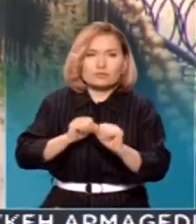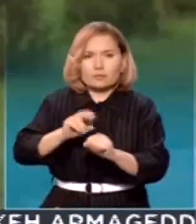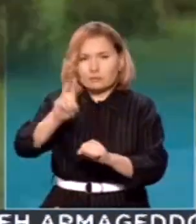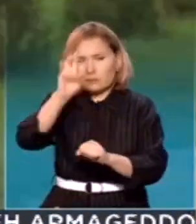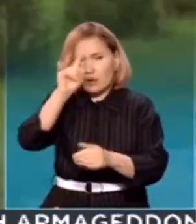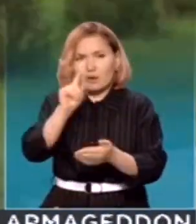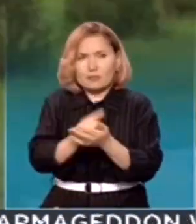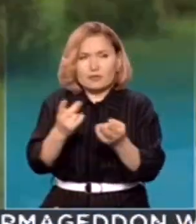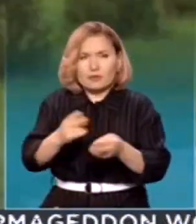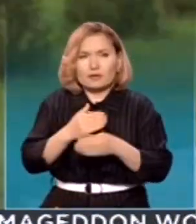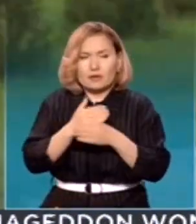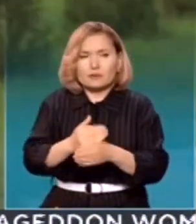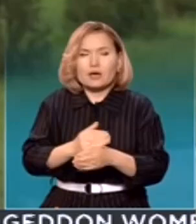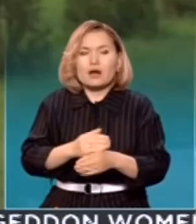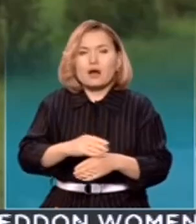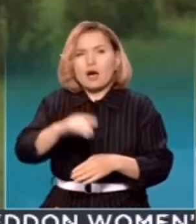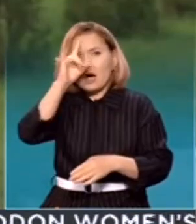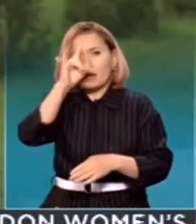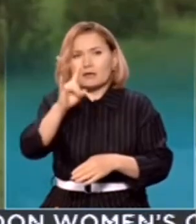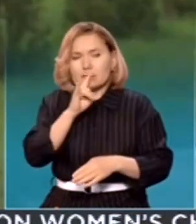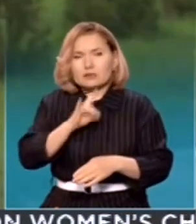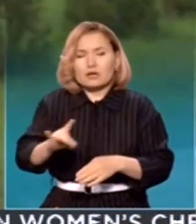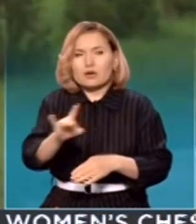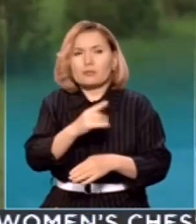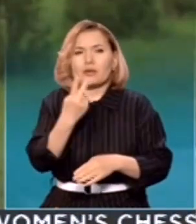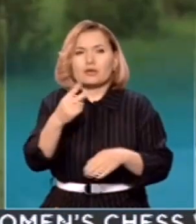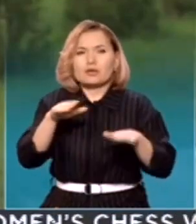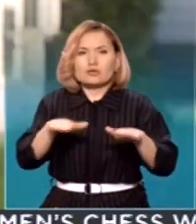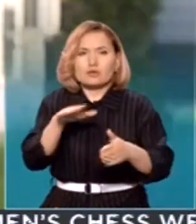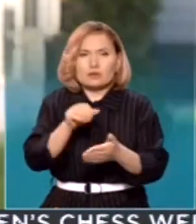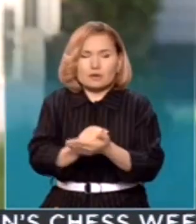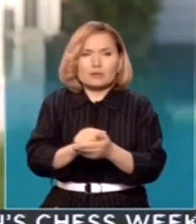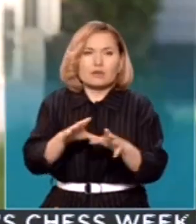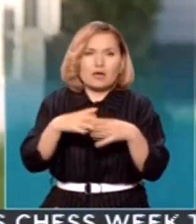дейді. Ажырасудан Қазақстан екінші орында алады кемізді